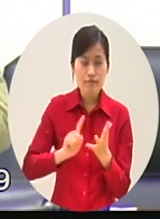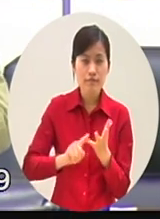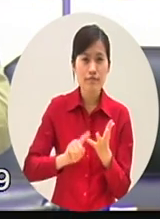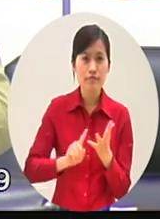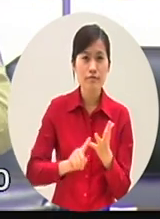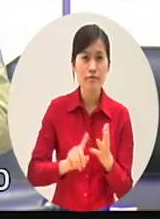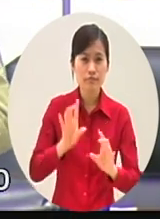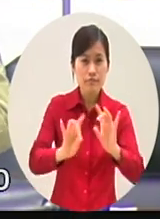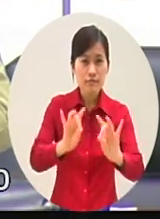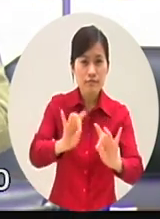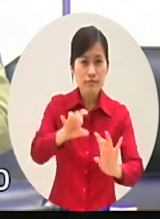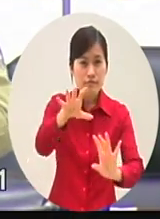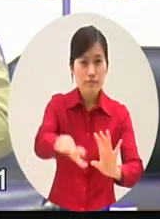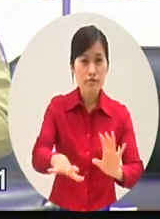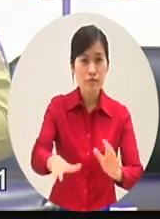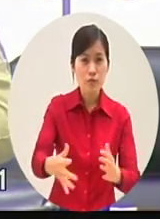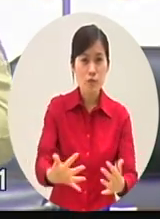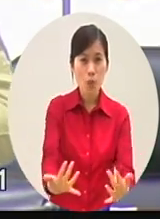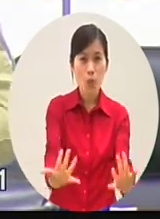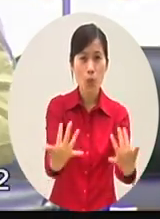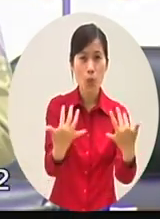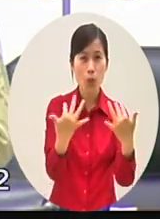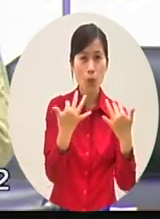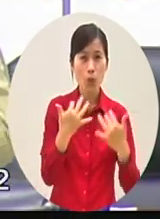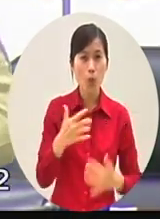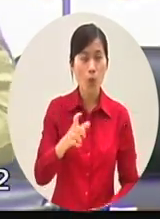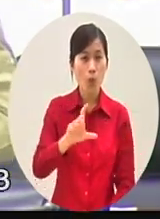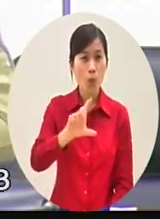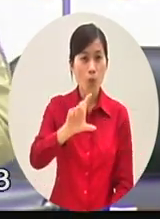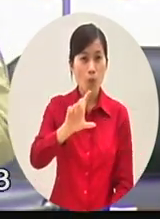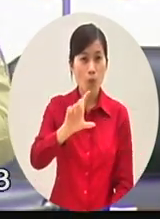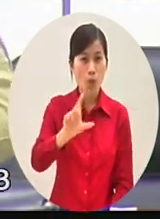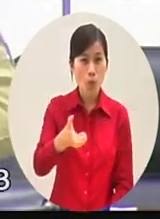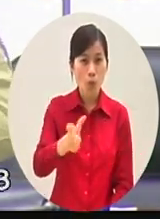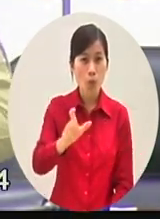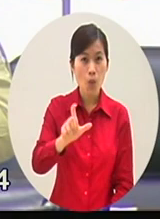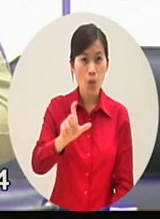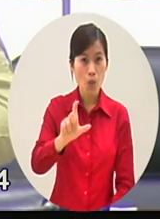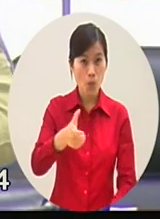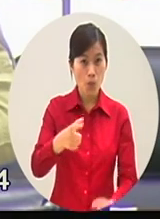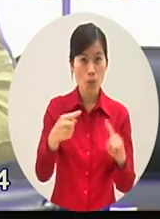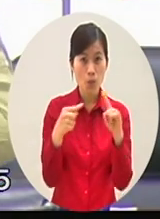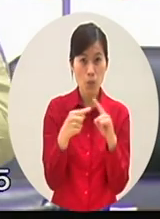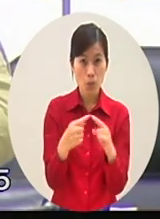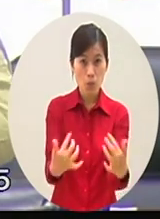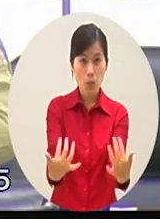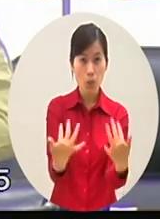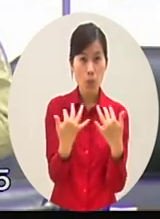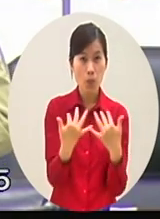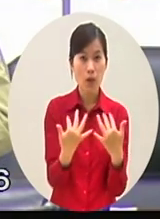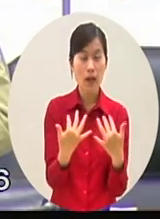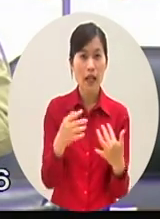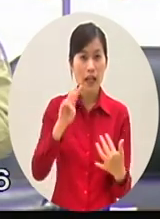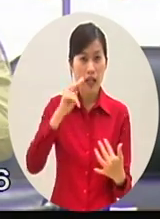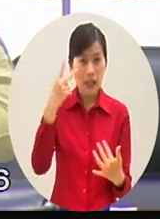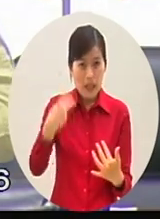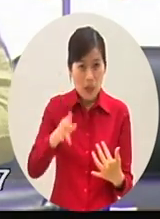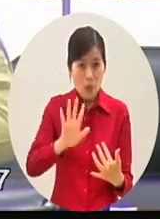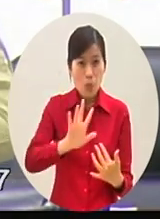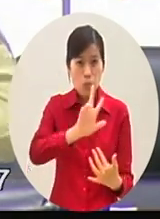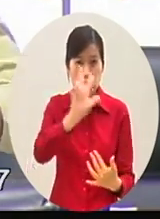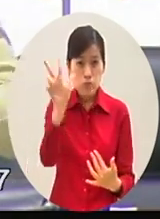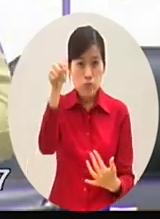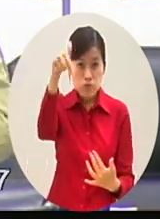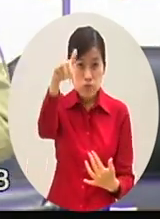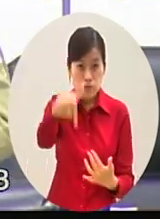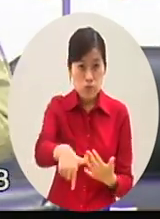60万人，拢会来个咱家佚佗。所以吼，你看纵观吼这么多，和天下杂志每一年吼都还